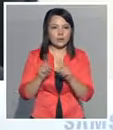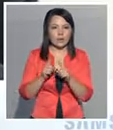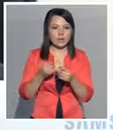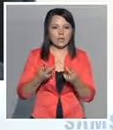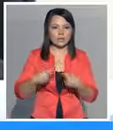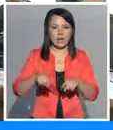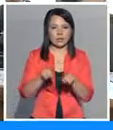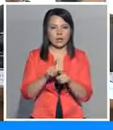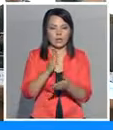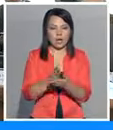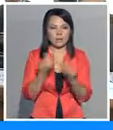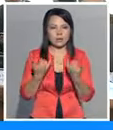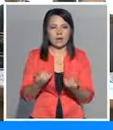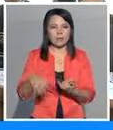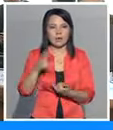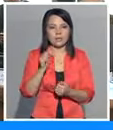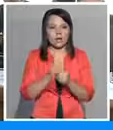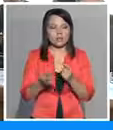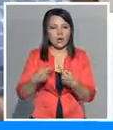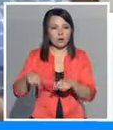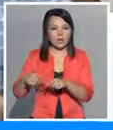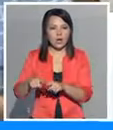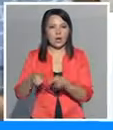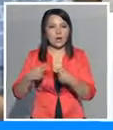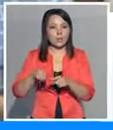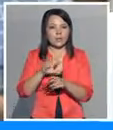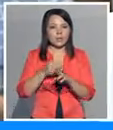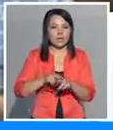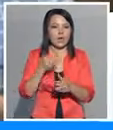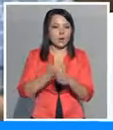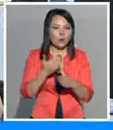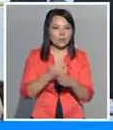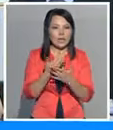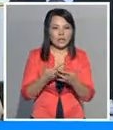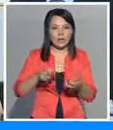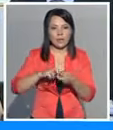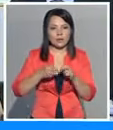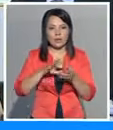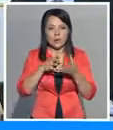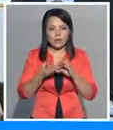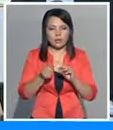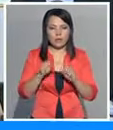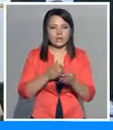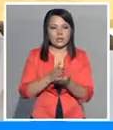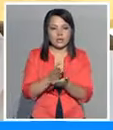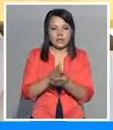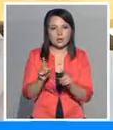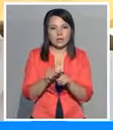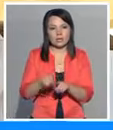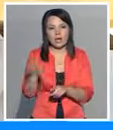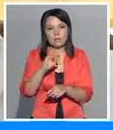тек осы өңірде ғана бар. Әрбір аудан мен қаладағы қоғамдық көмекшілер жергілікті халықтың проблемалары мен жалпы саяси экономикалық